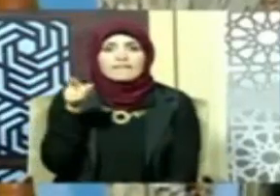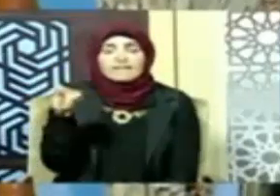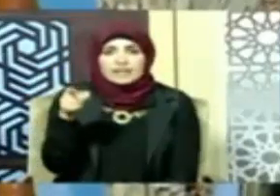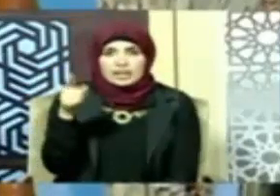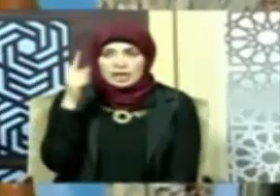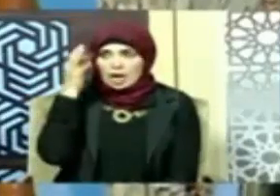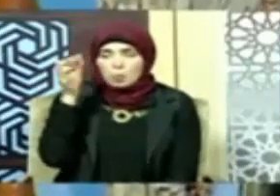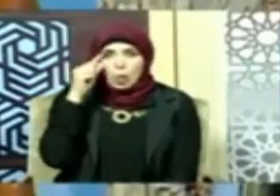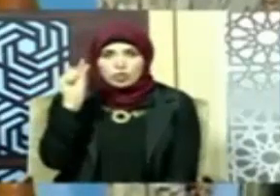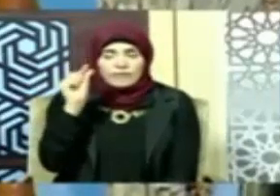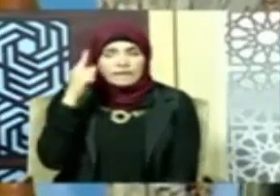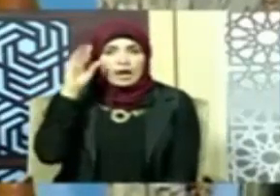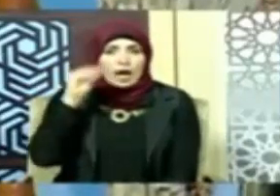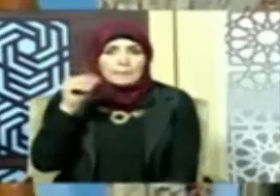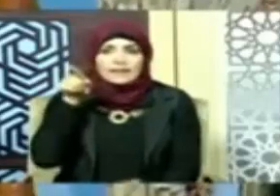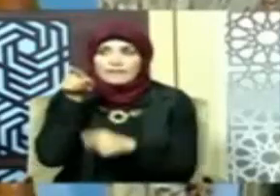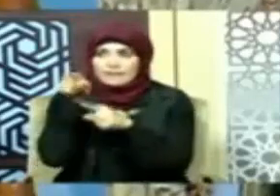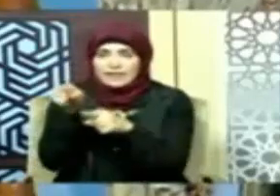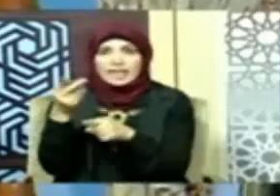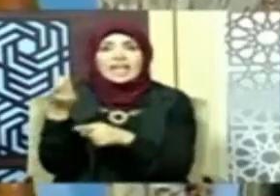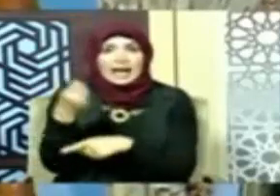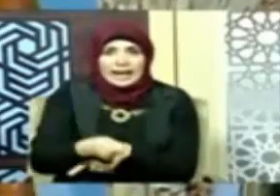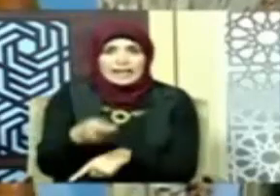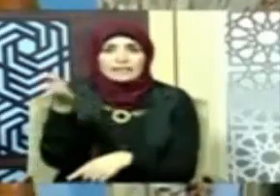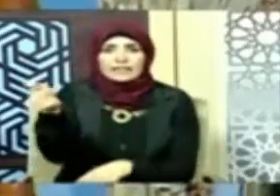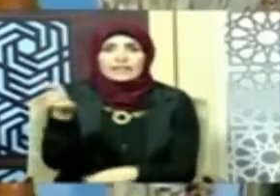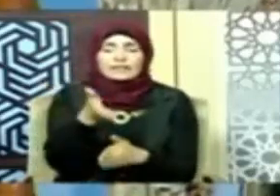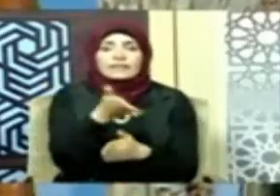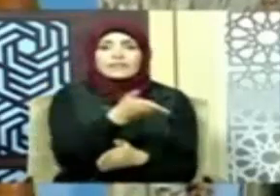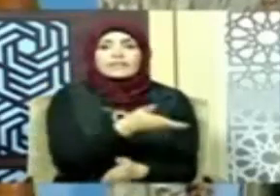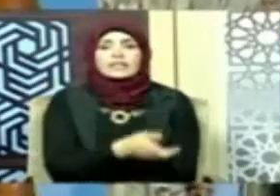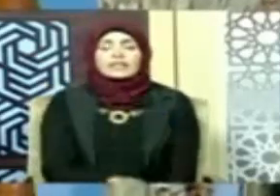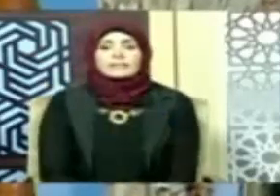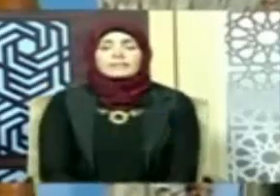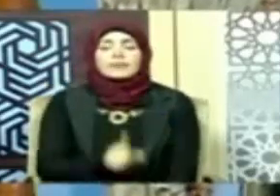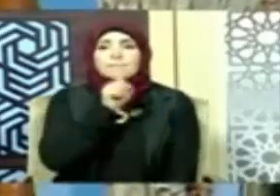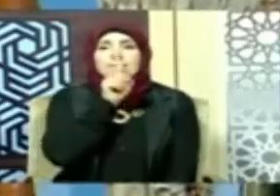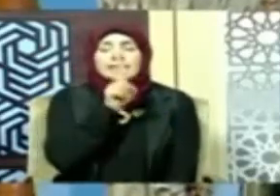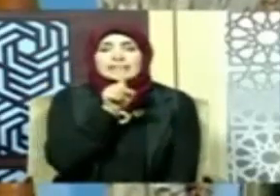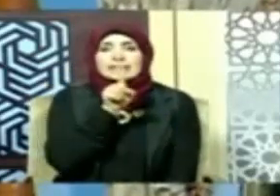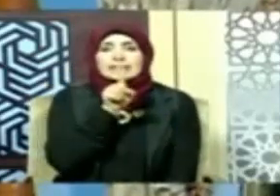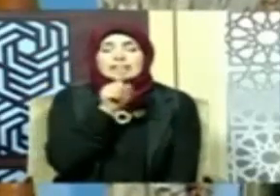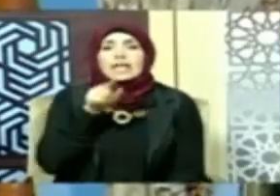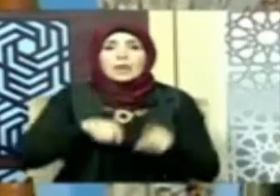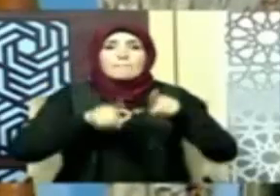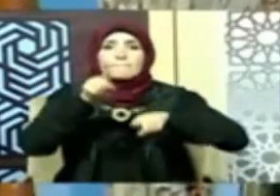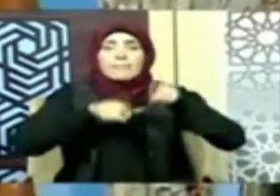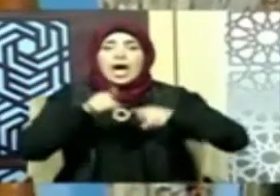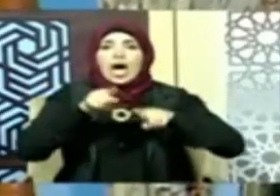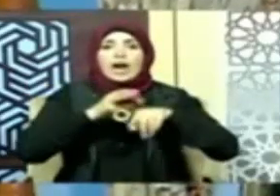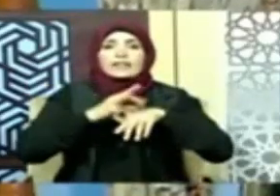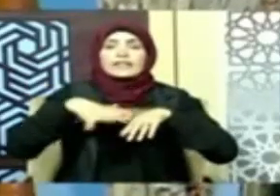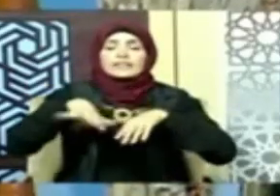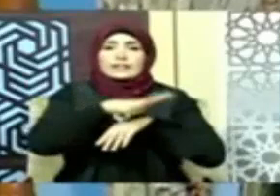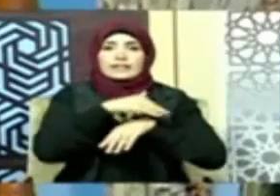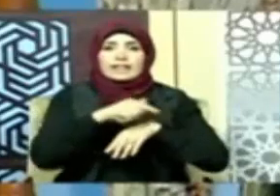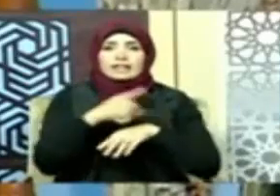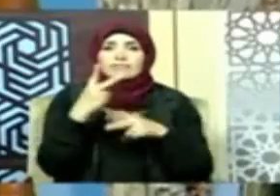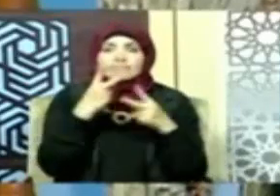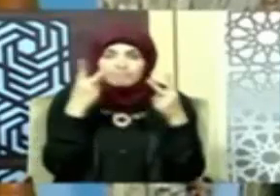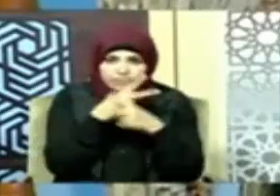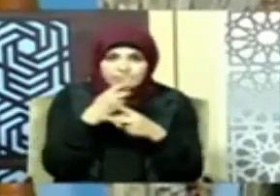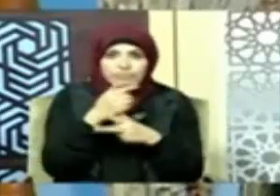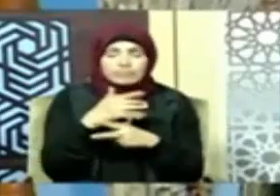من أهلها والعاقل المحروم. لكن بعض الناس يقع فيما